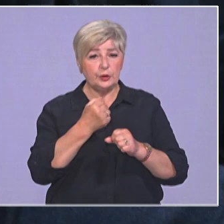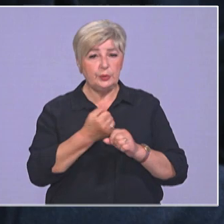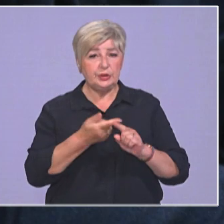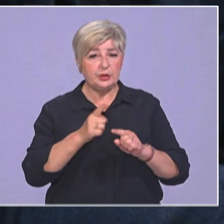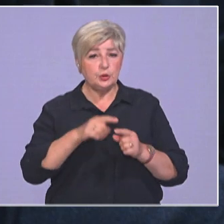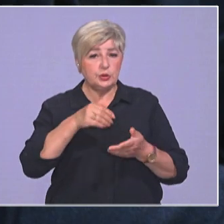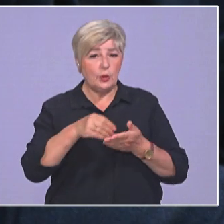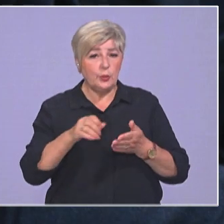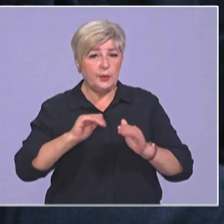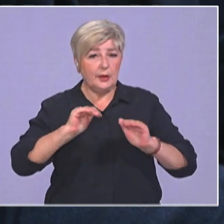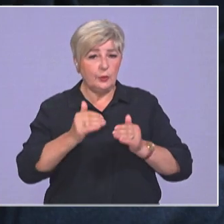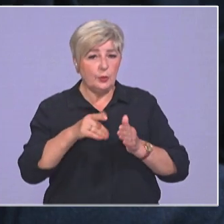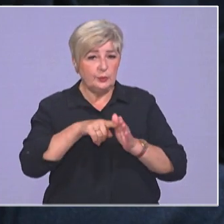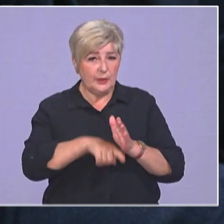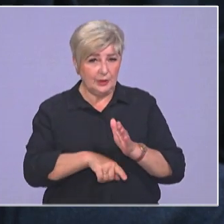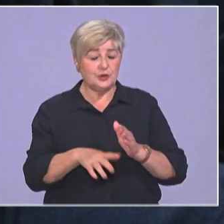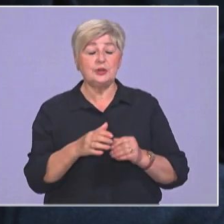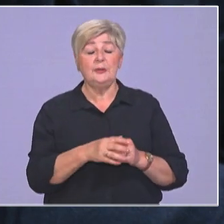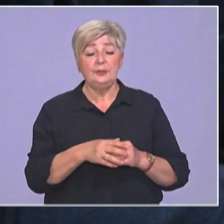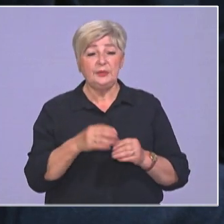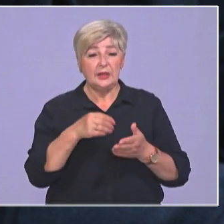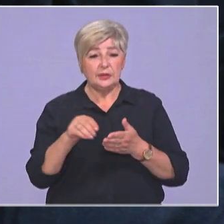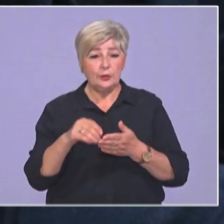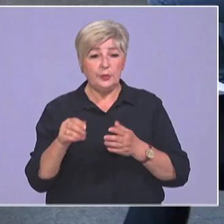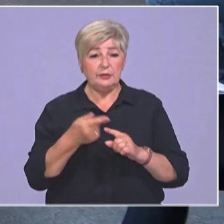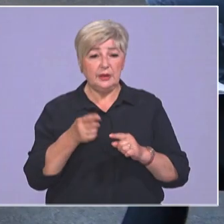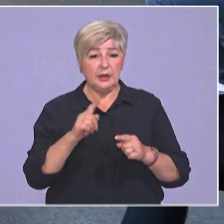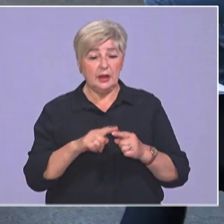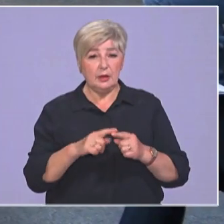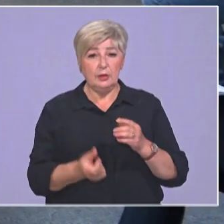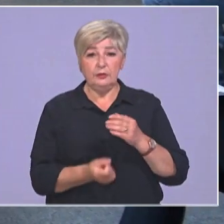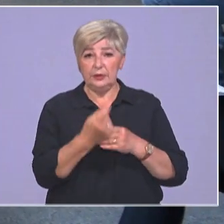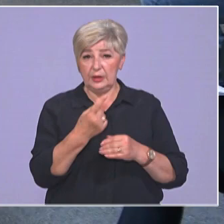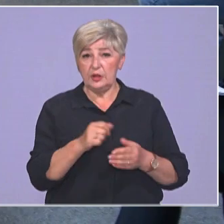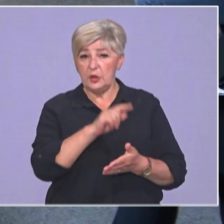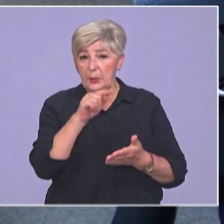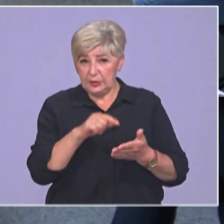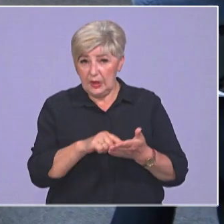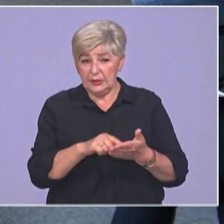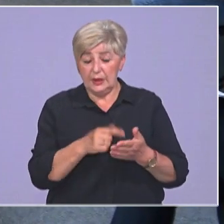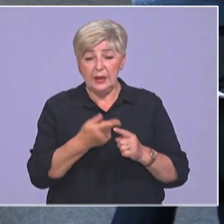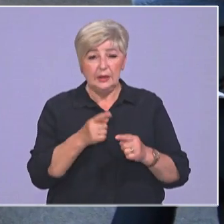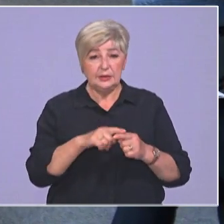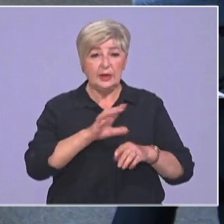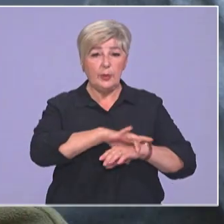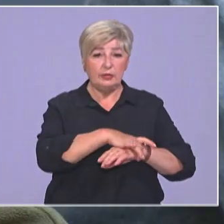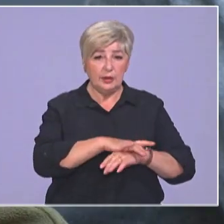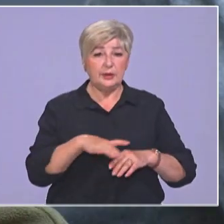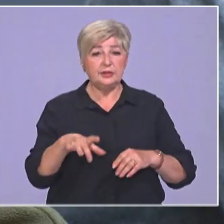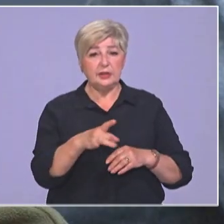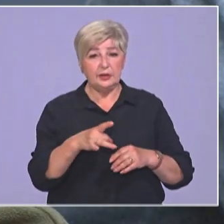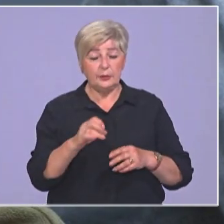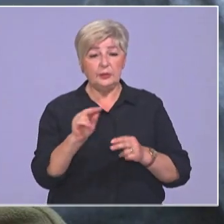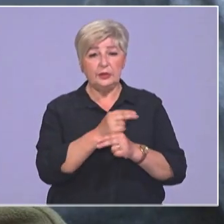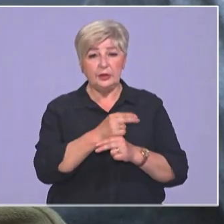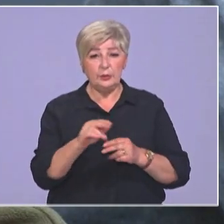менше. Також закупівля, яка у нас виникла певні питання, це Павлоградський район,